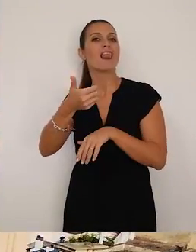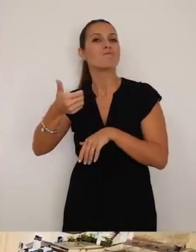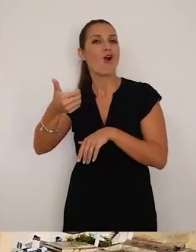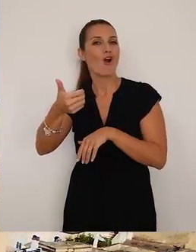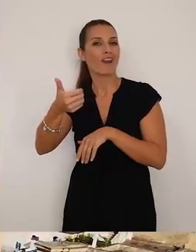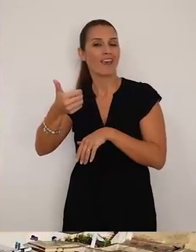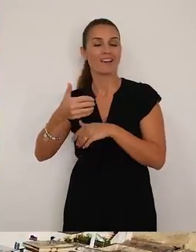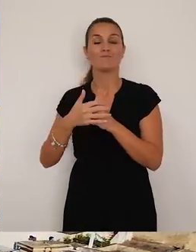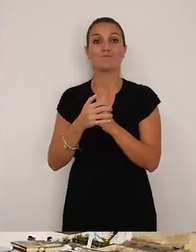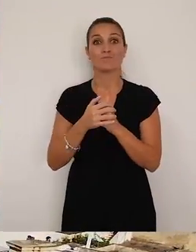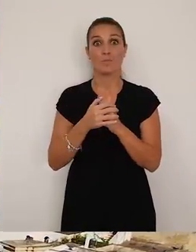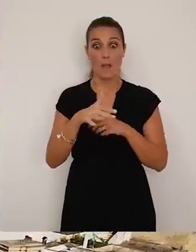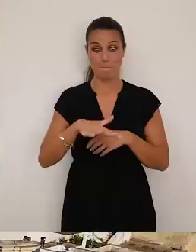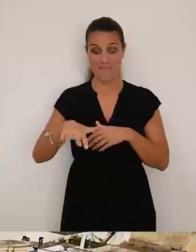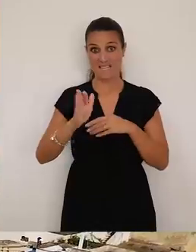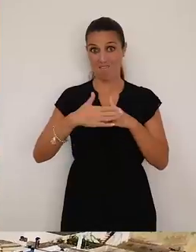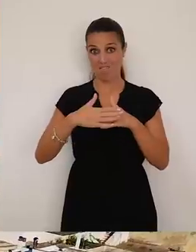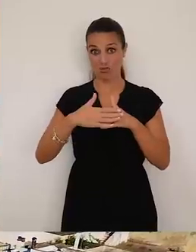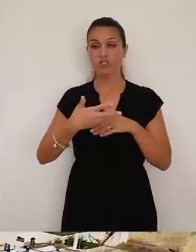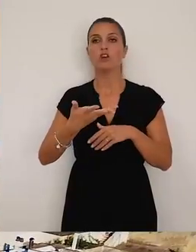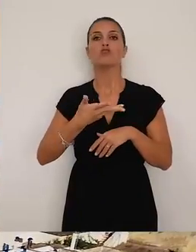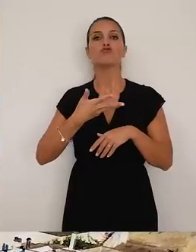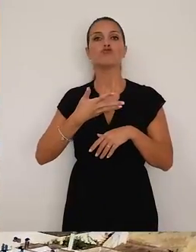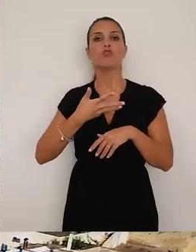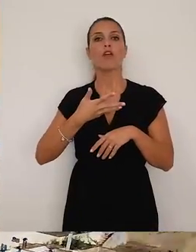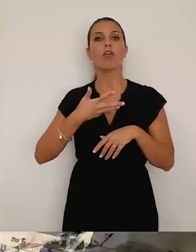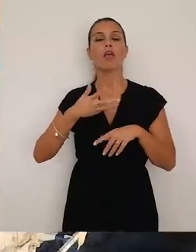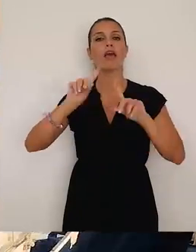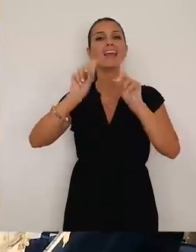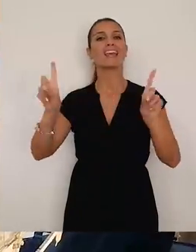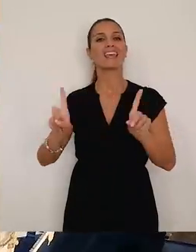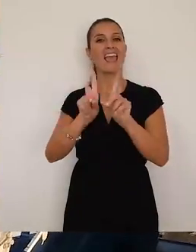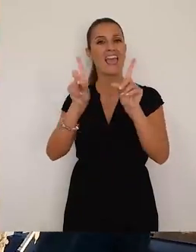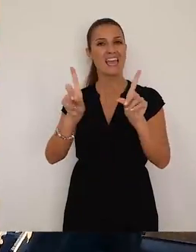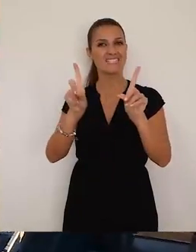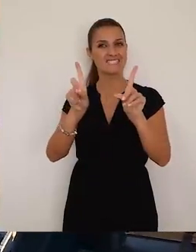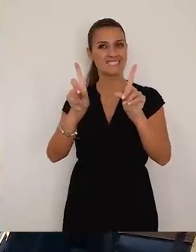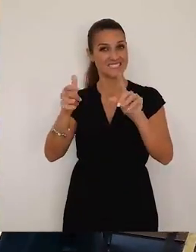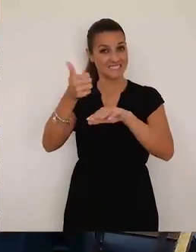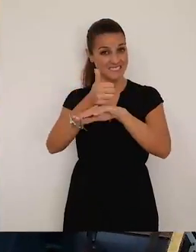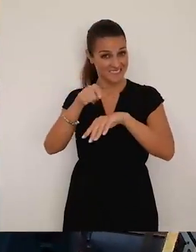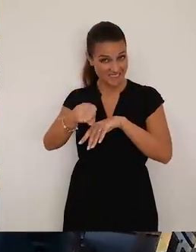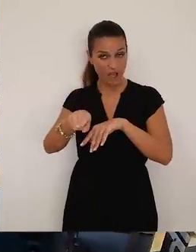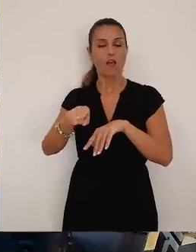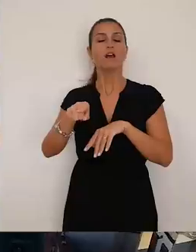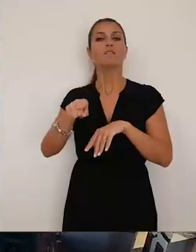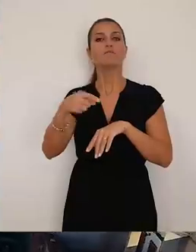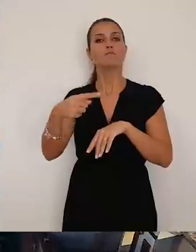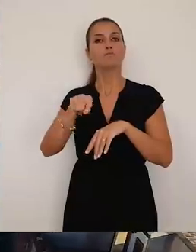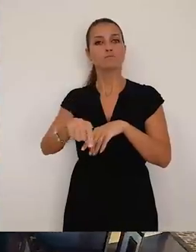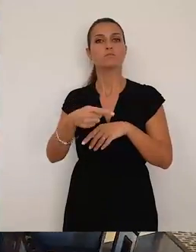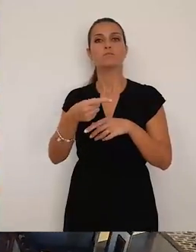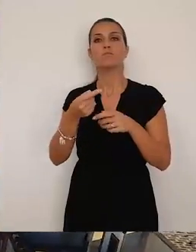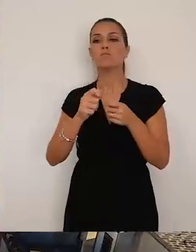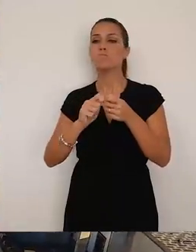A pochi metri dalla piazza si stagliano i sobri lineamenti della parrocchiale, risultato delle sensibili modifiche effettuate negli